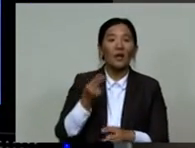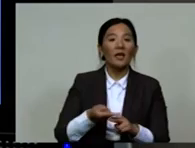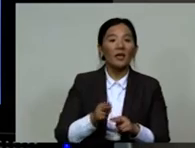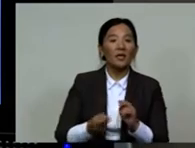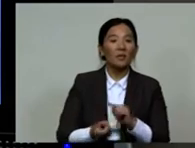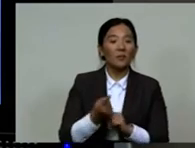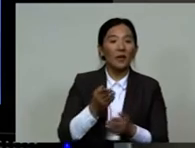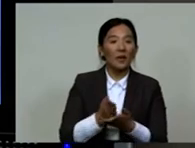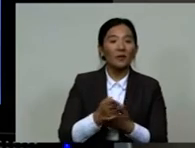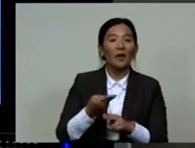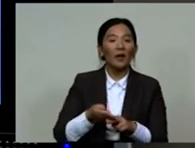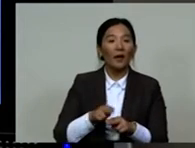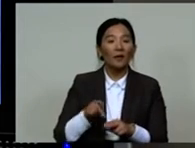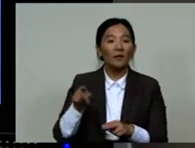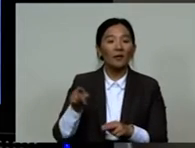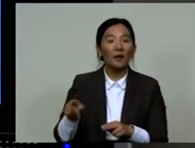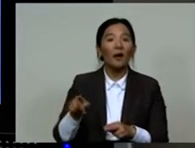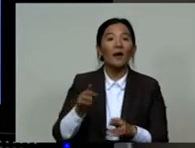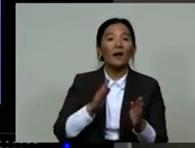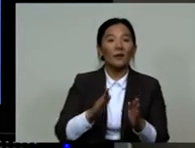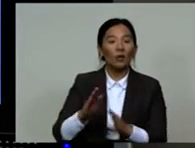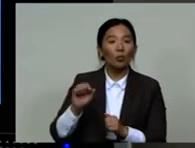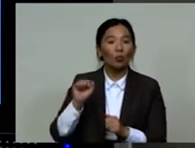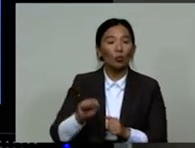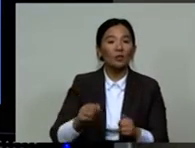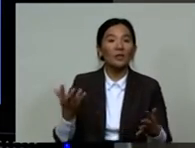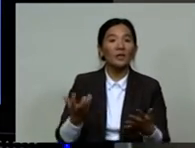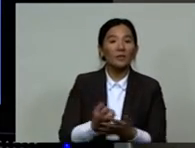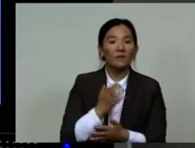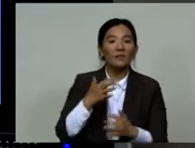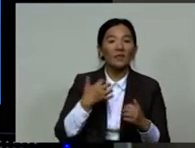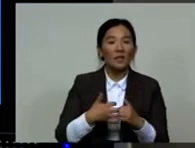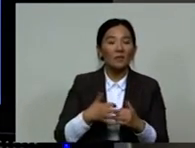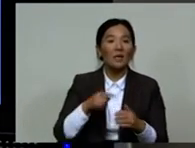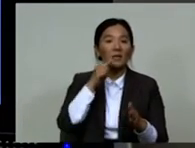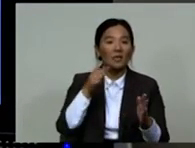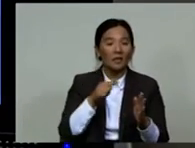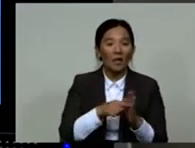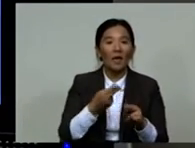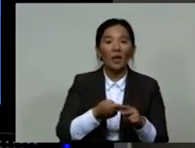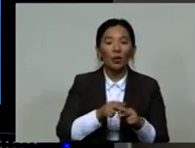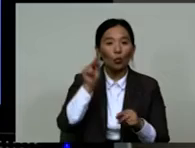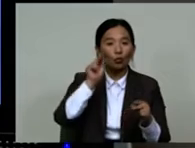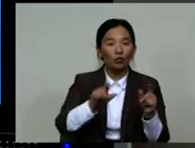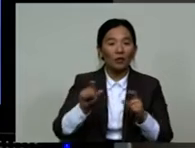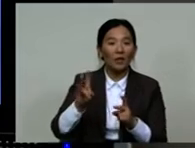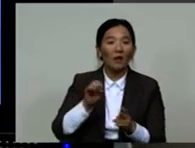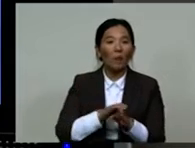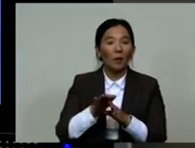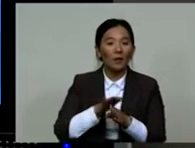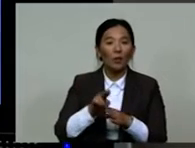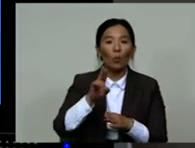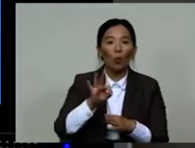ряд, можно определить, сколько в среднем затратили ученики на выполнение домашнего задания по